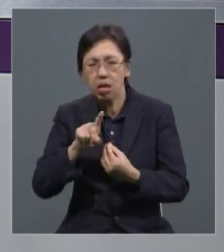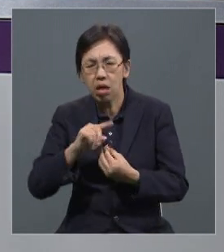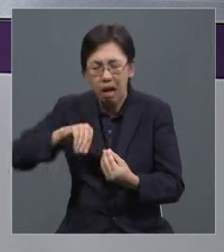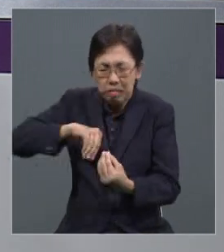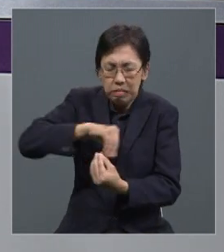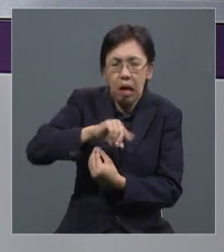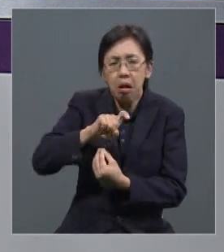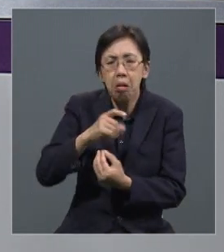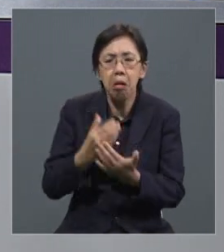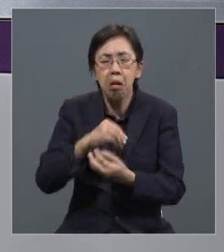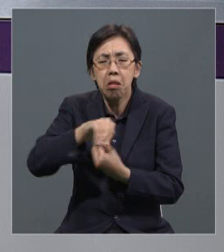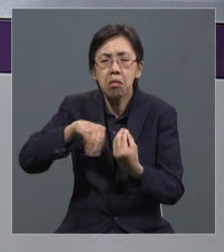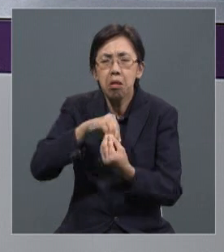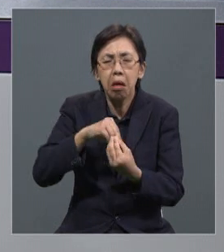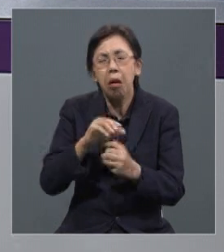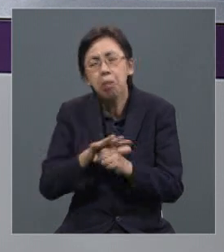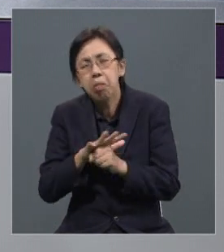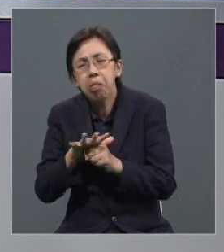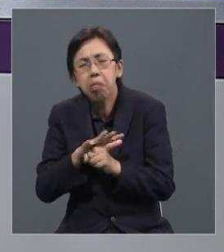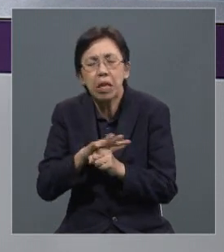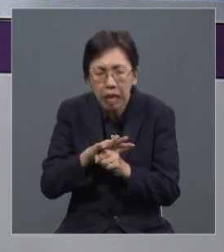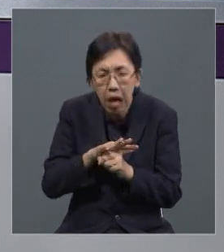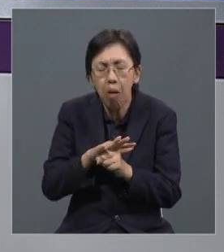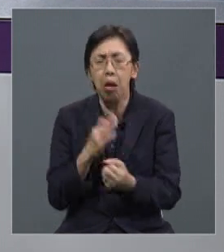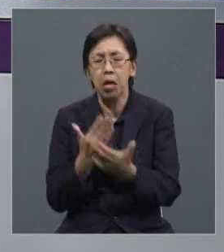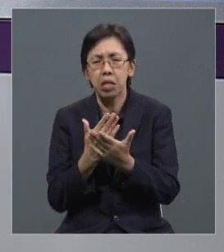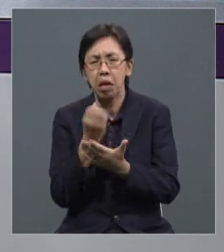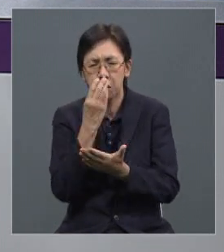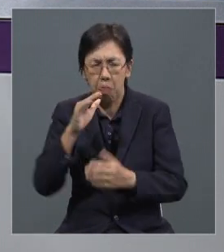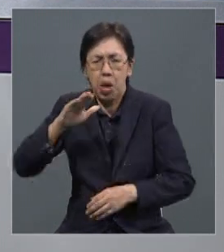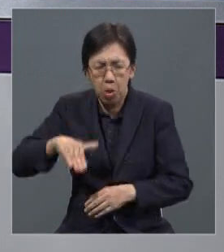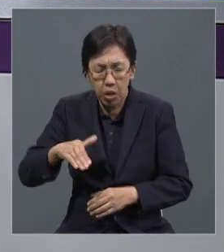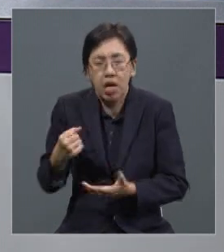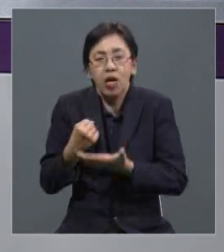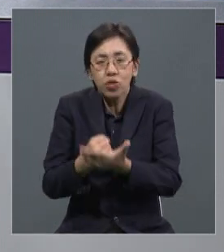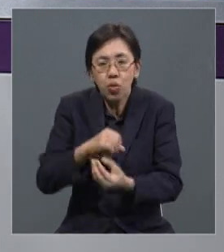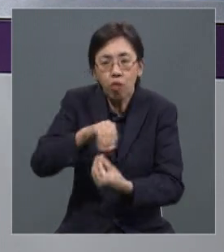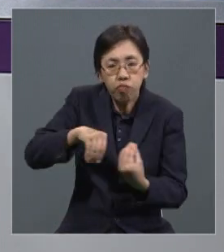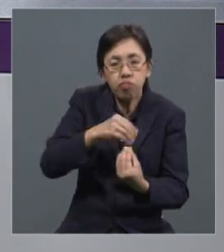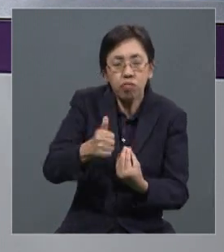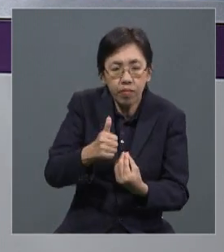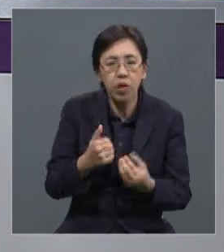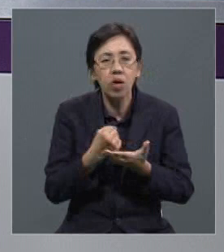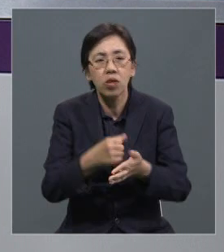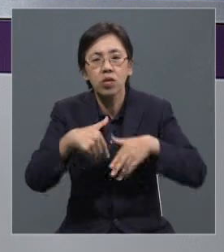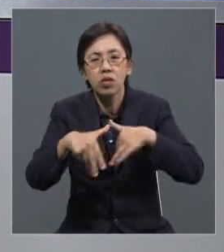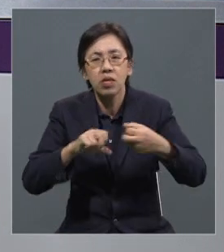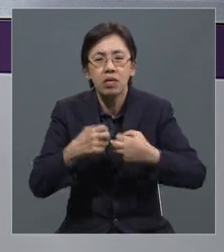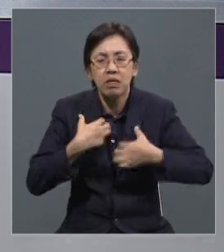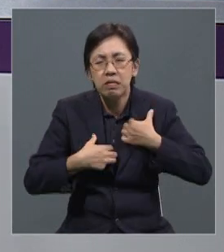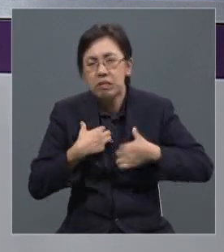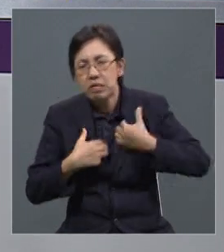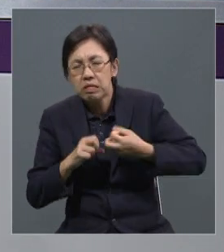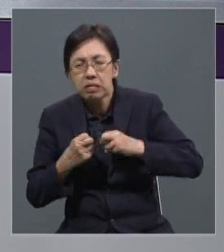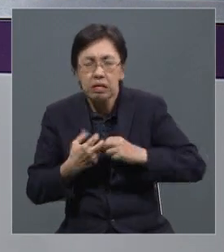คือตอนนี้เศรษฐกิจขยายตัวได้ค่อนข้างต่ำนะครับและที่สำคัญก็คือจะช่วยลดภาระบรรเทาปัญหาของลูกหนี้